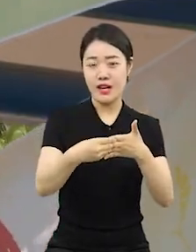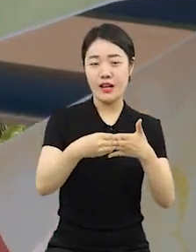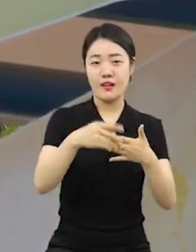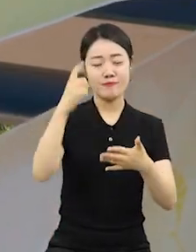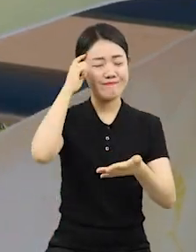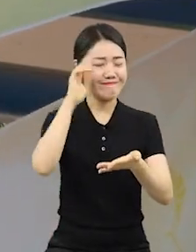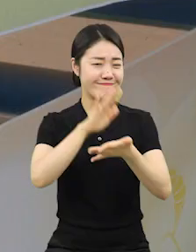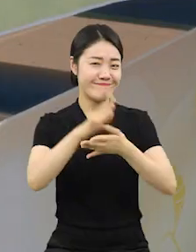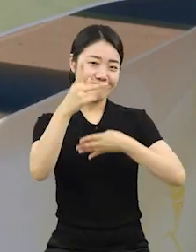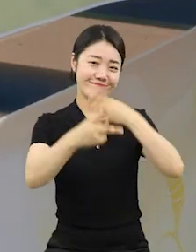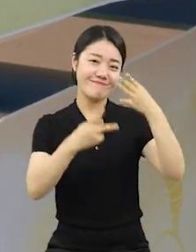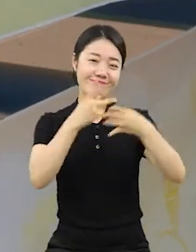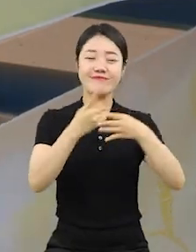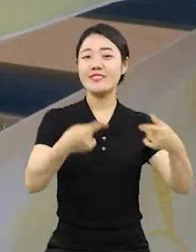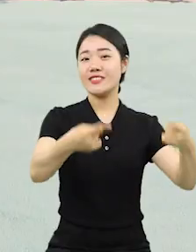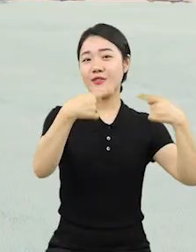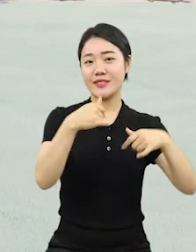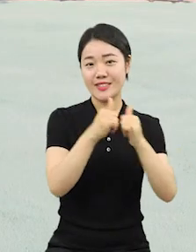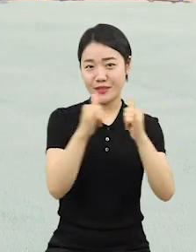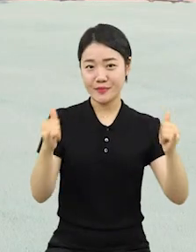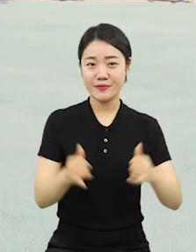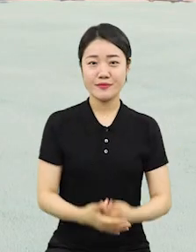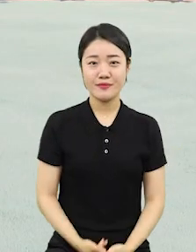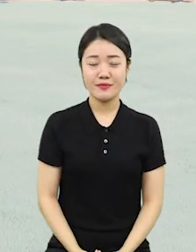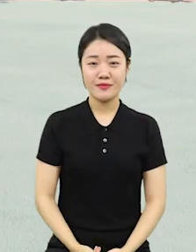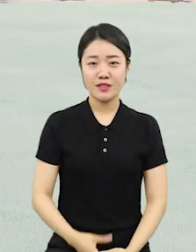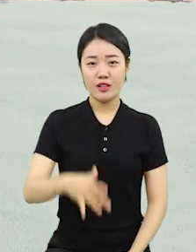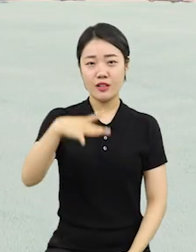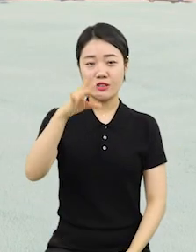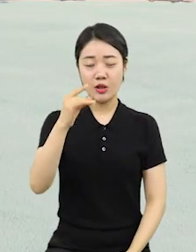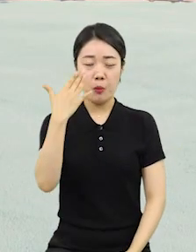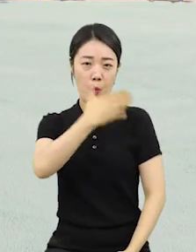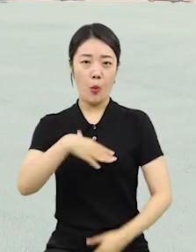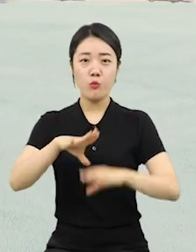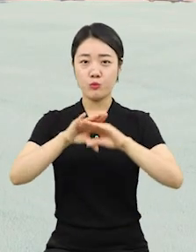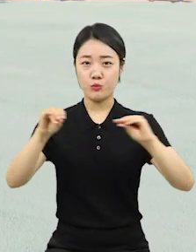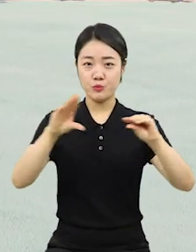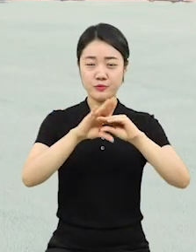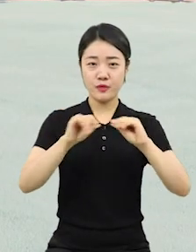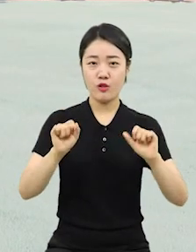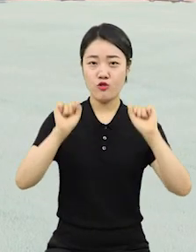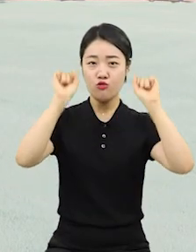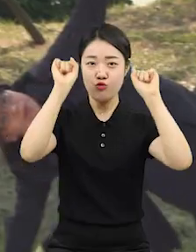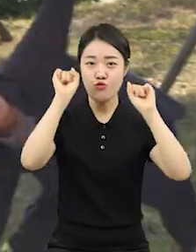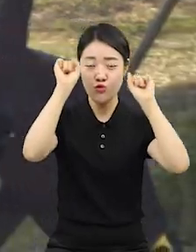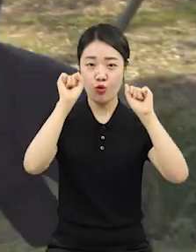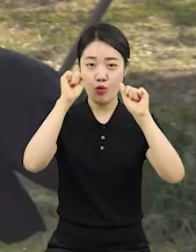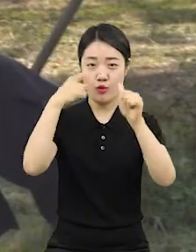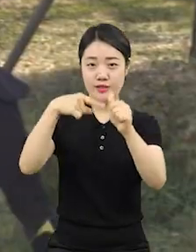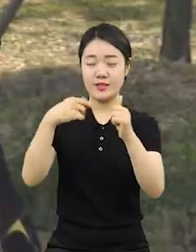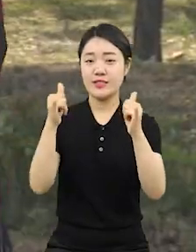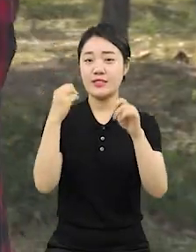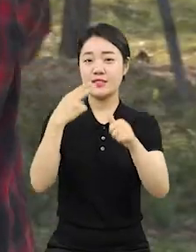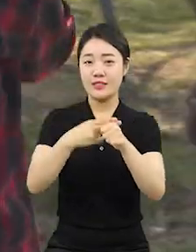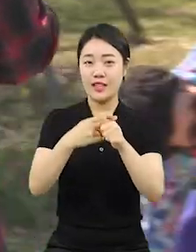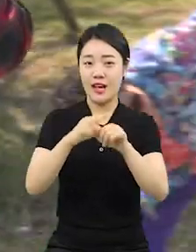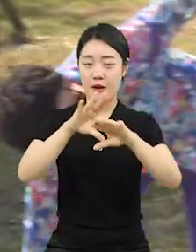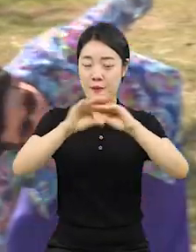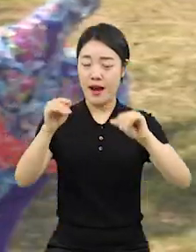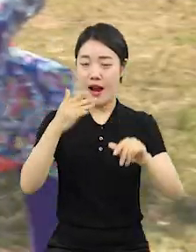프로그램에 참여한 사람들입니다. 처음은 스트레칭입니다. 운동사 선생님이 스트레칭 하는